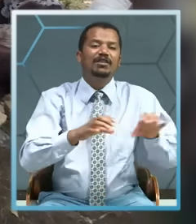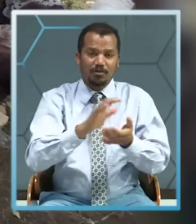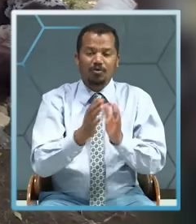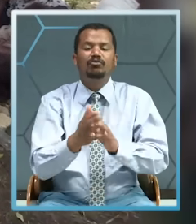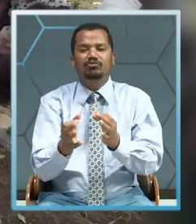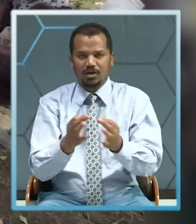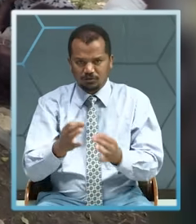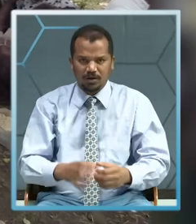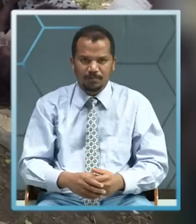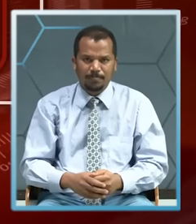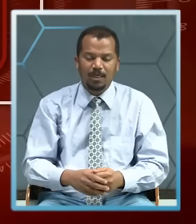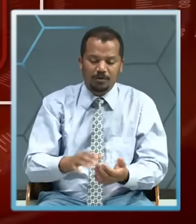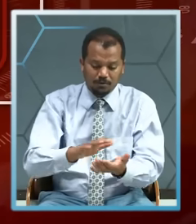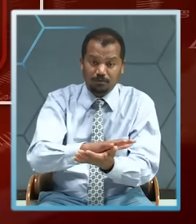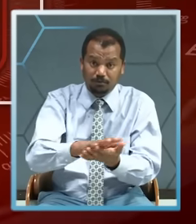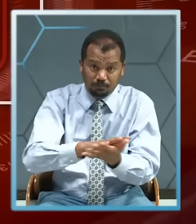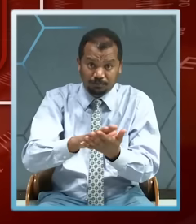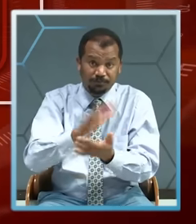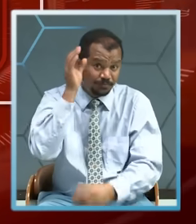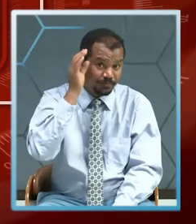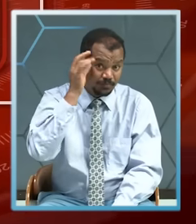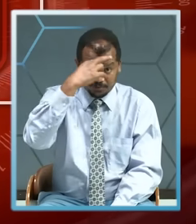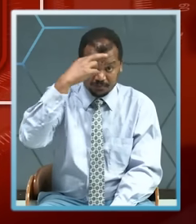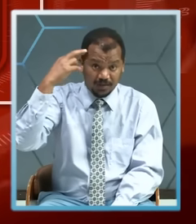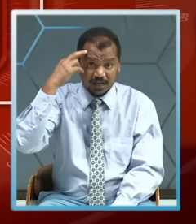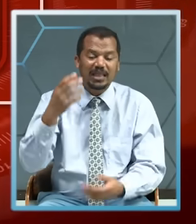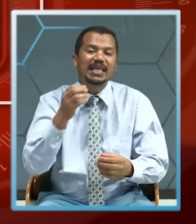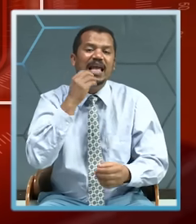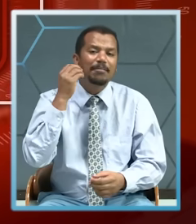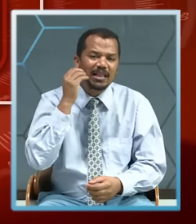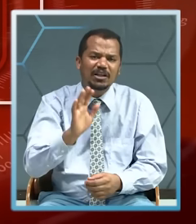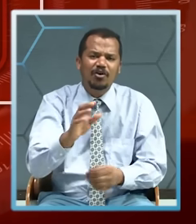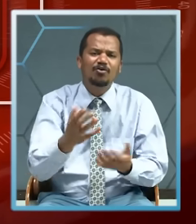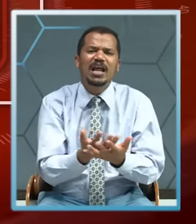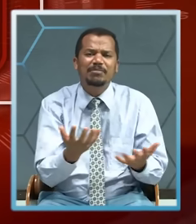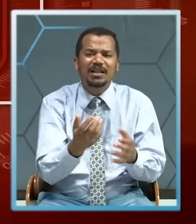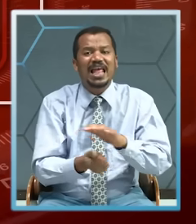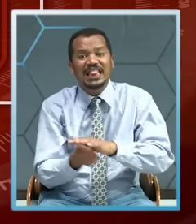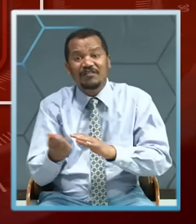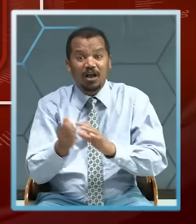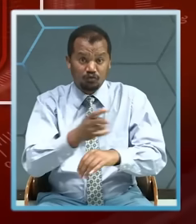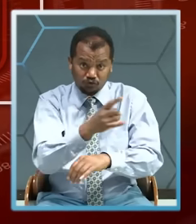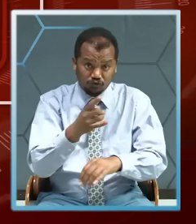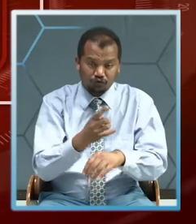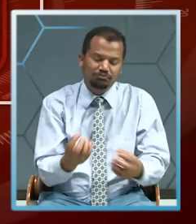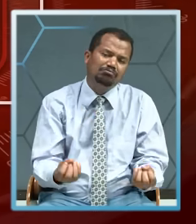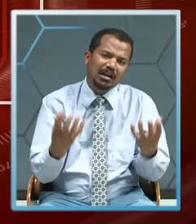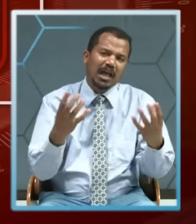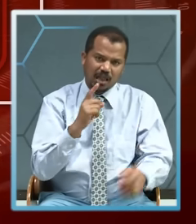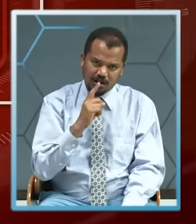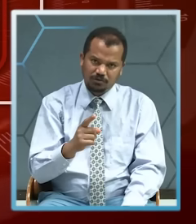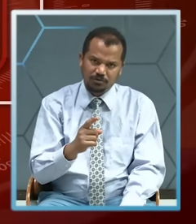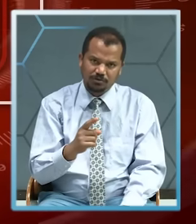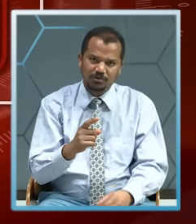እየተደረገ ስለመሆኑ ገልጸዋል። እንግዲህ በአሸባሪ የህወሓት ቡድን ምክንያት ከቤት ንብረታቸው የተፈናቀሉ ዜጎቻችን